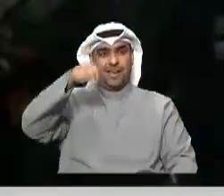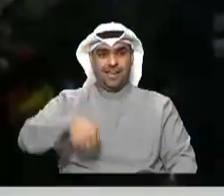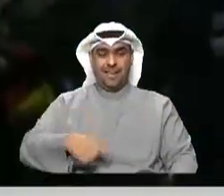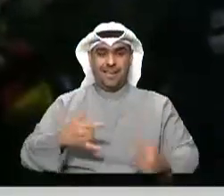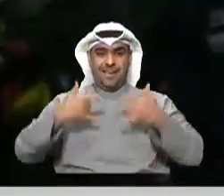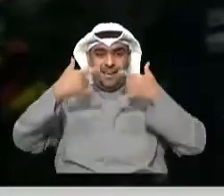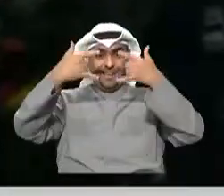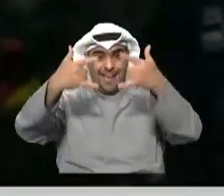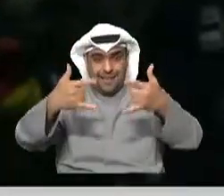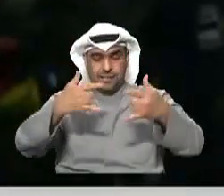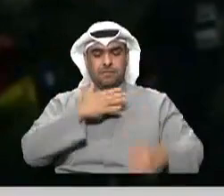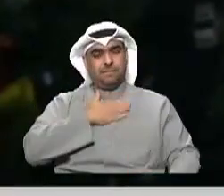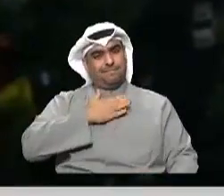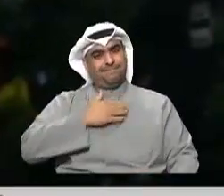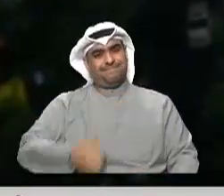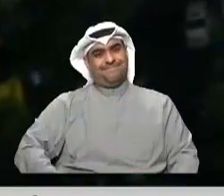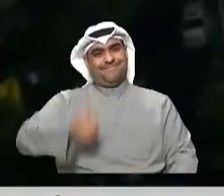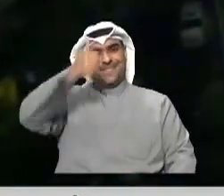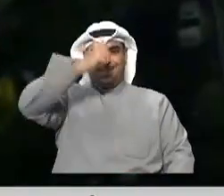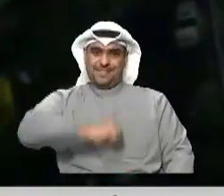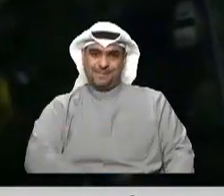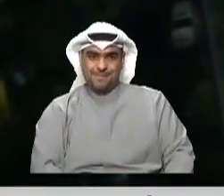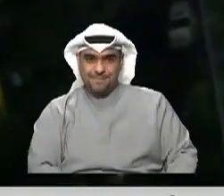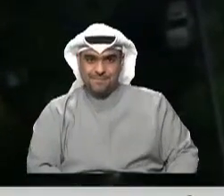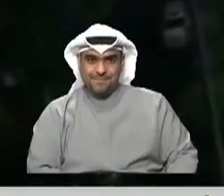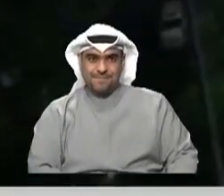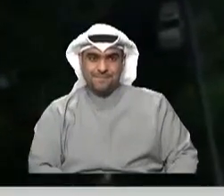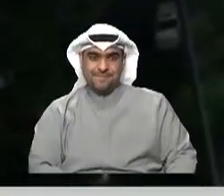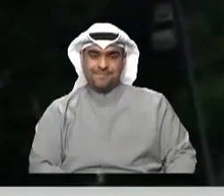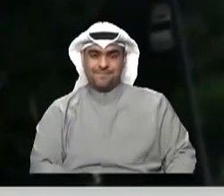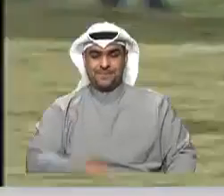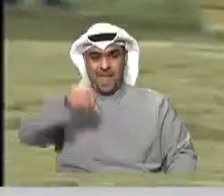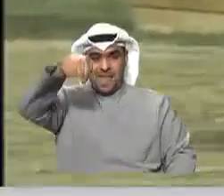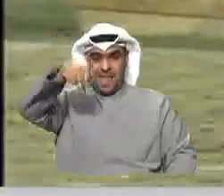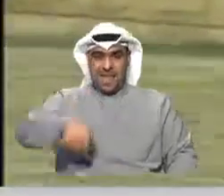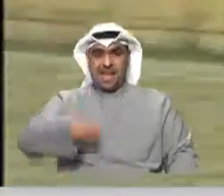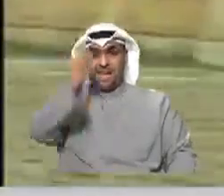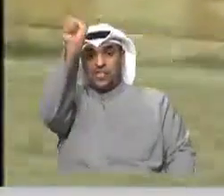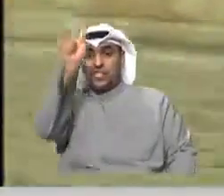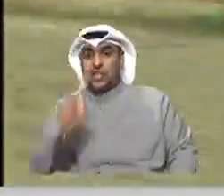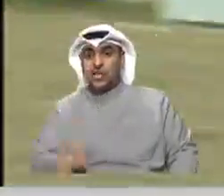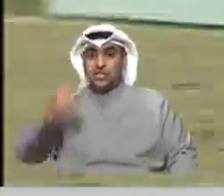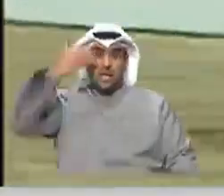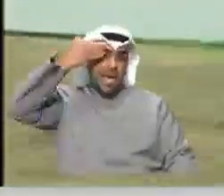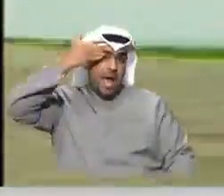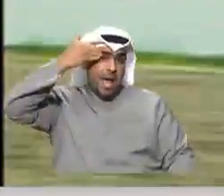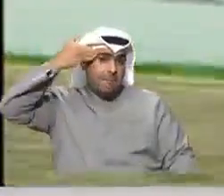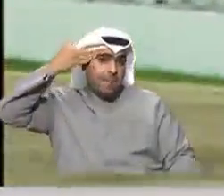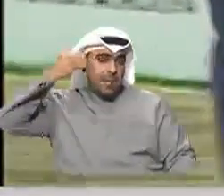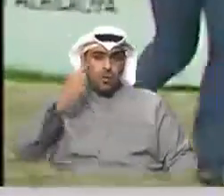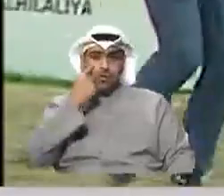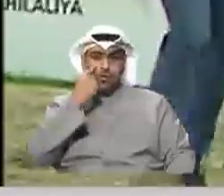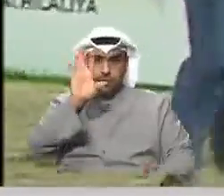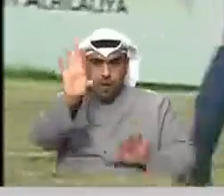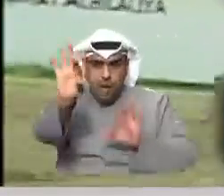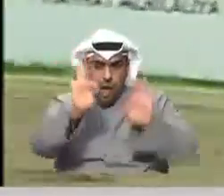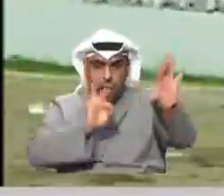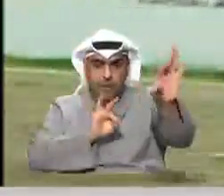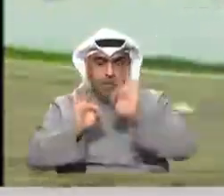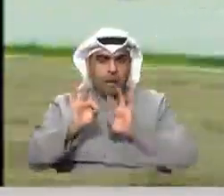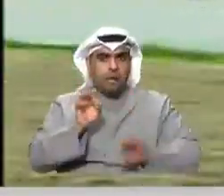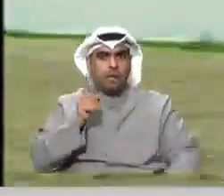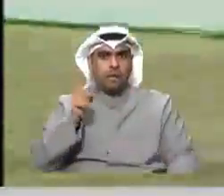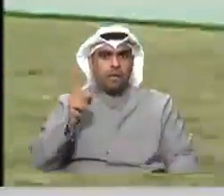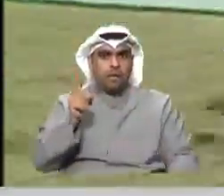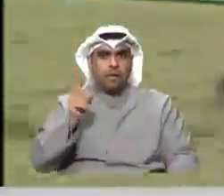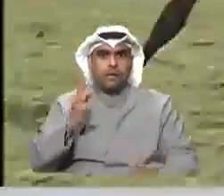الله. إبداعات مرابط الخيل جعلت الطاقم التحكيمي العالمي يحتار باختيار المراكز الأولى